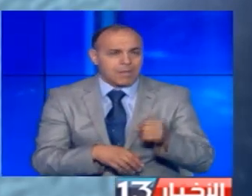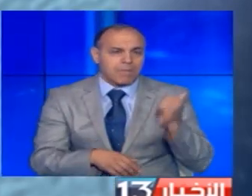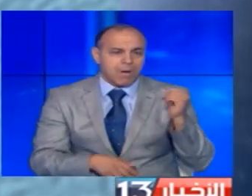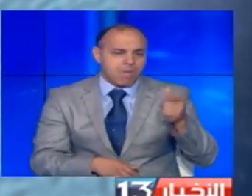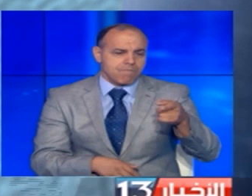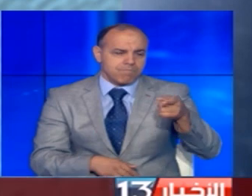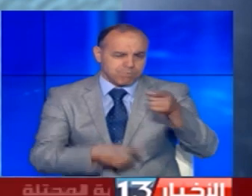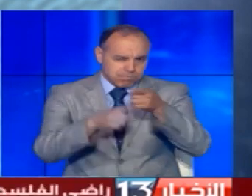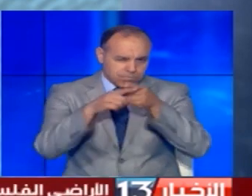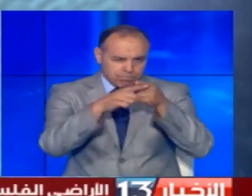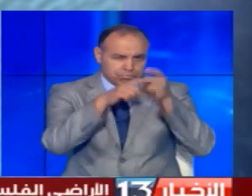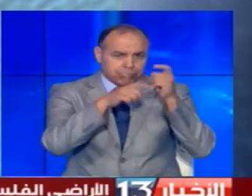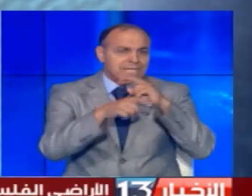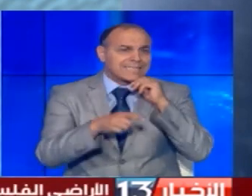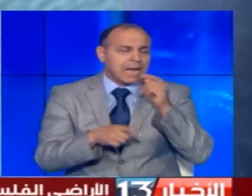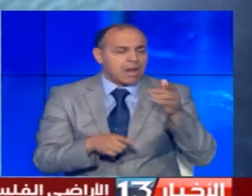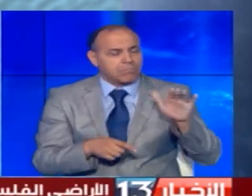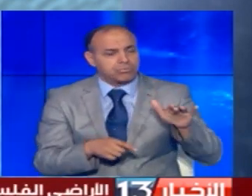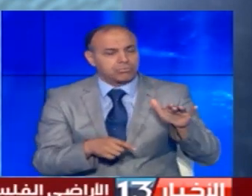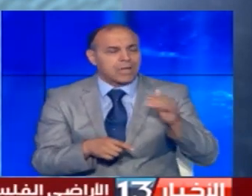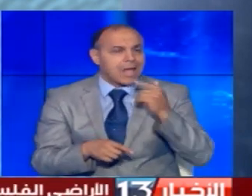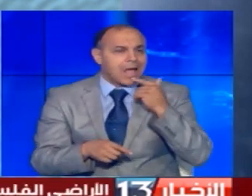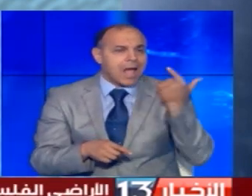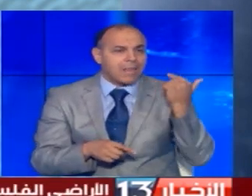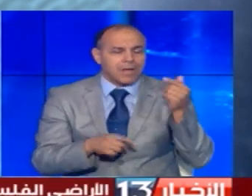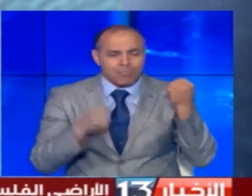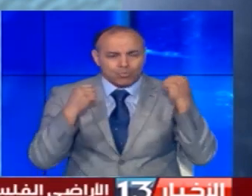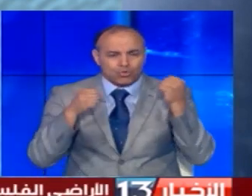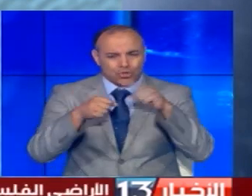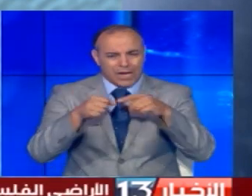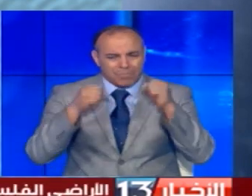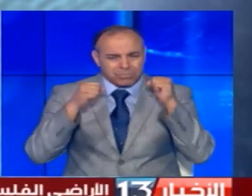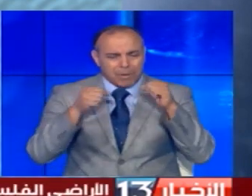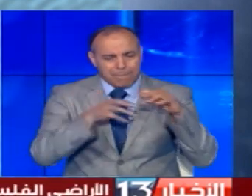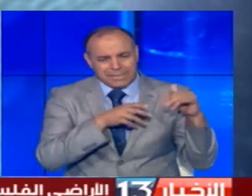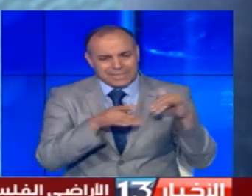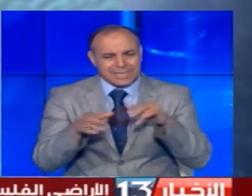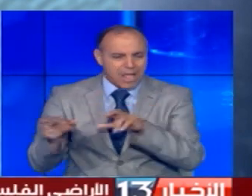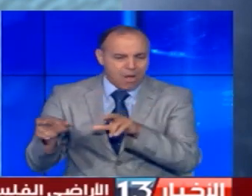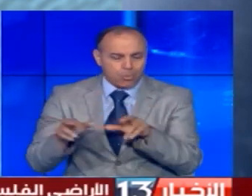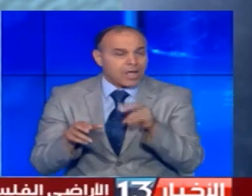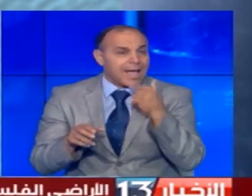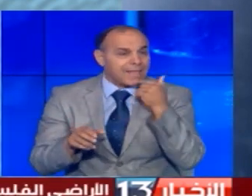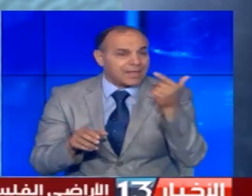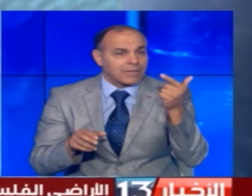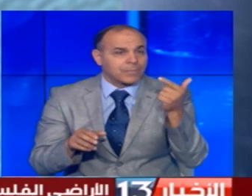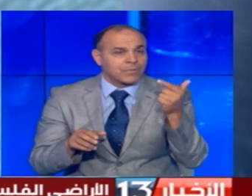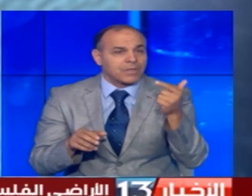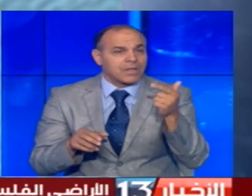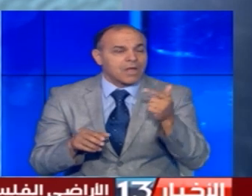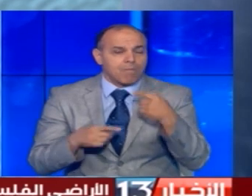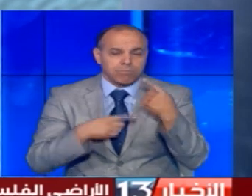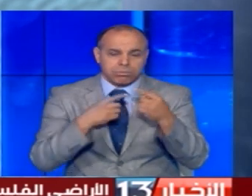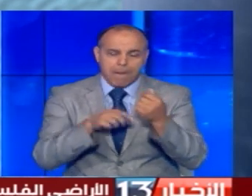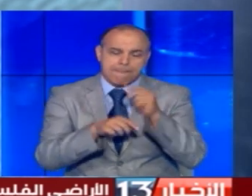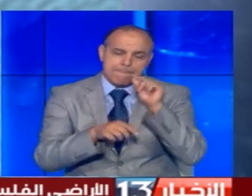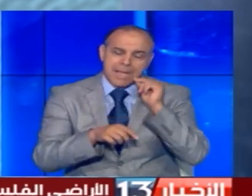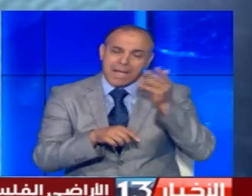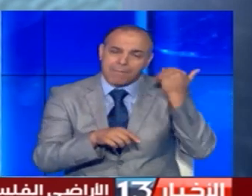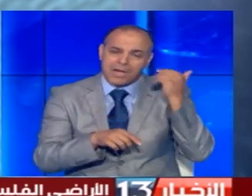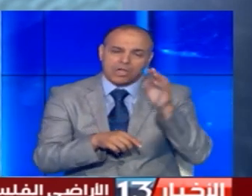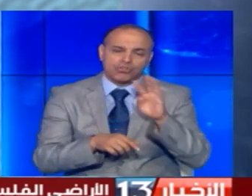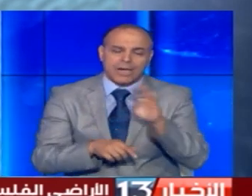قناصه الاحتلال الاسرائيلي خلال مشاركته بمسيره العوده في مايو الماضي شرق مدينه